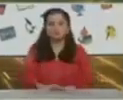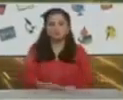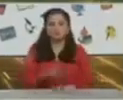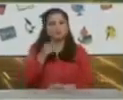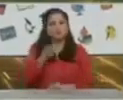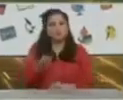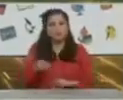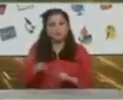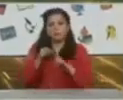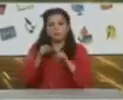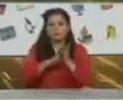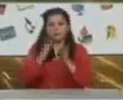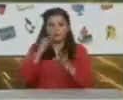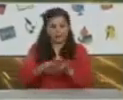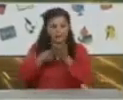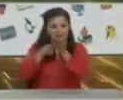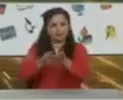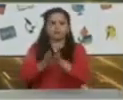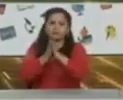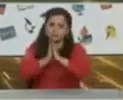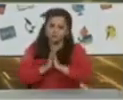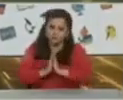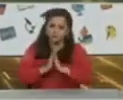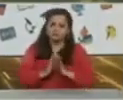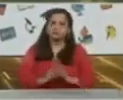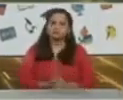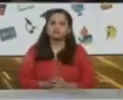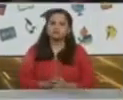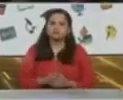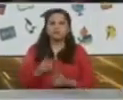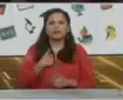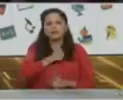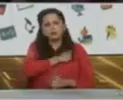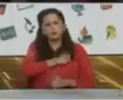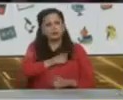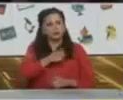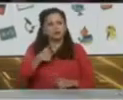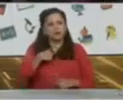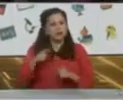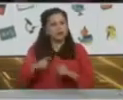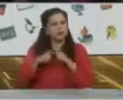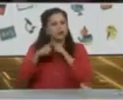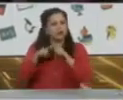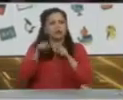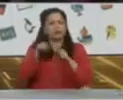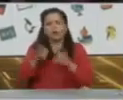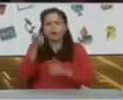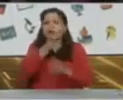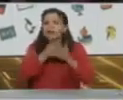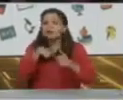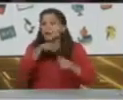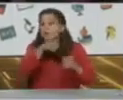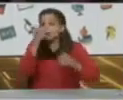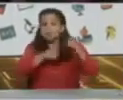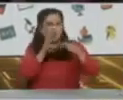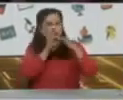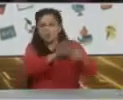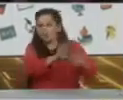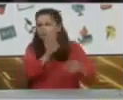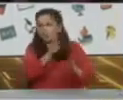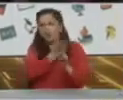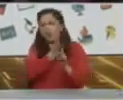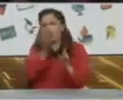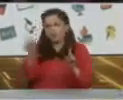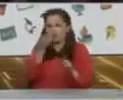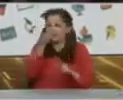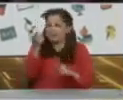माननीय प्रधानमंत्री जी प्रणाम। माफ करिएगा, मेरा सवाल परीक्षा पे आधारित नहीं है, पर कृपया करके आप इस